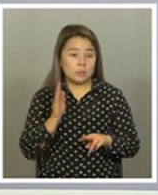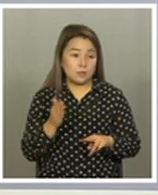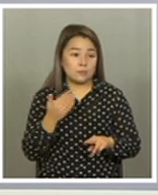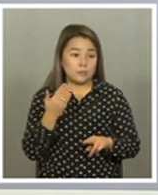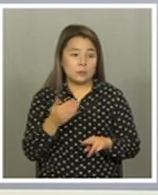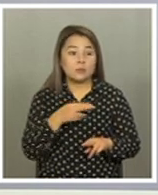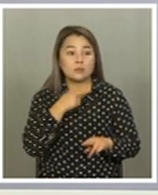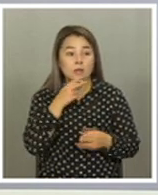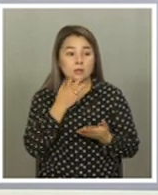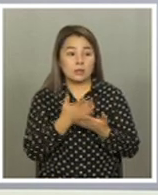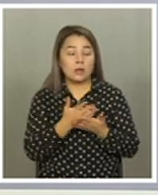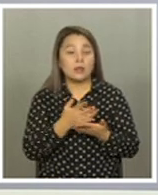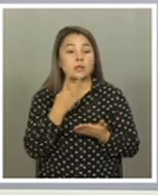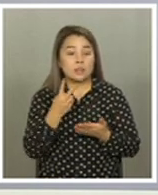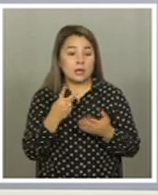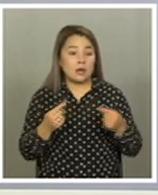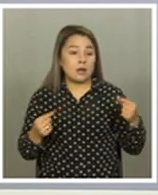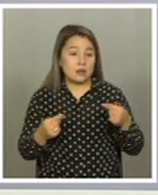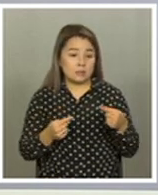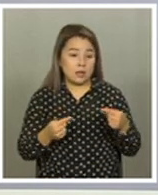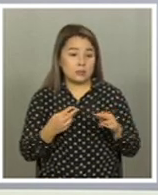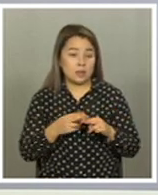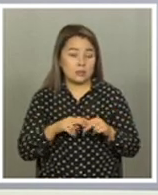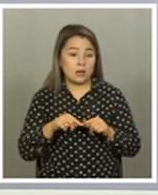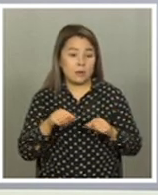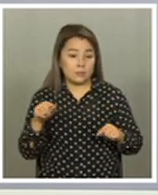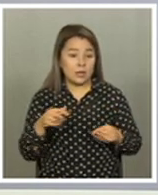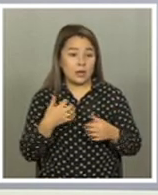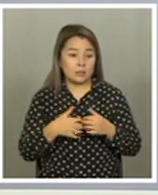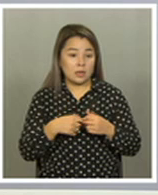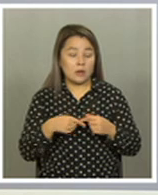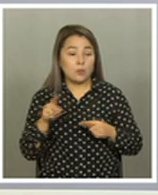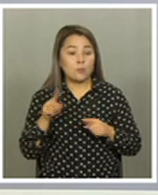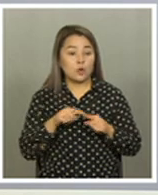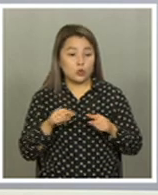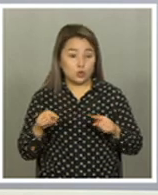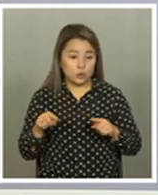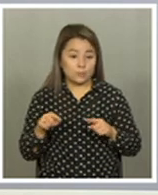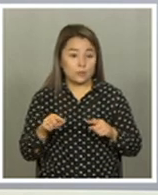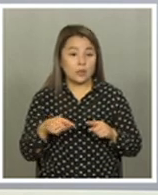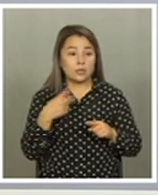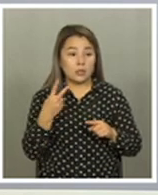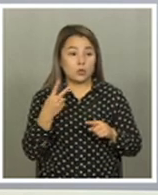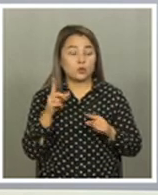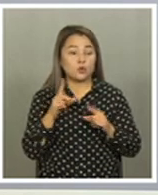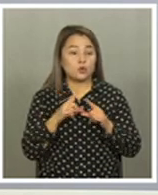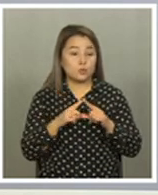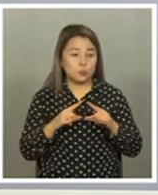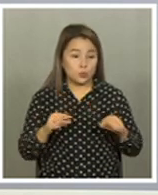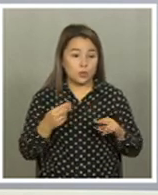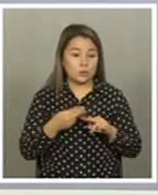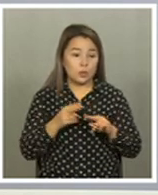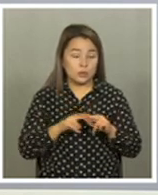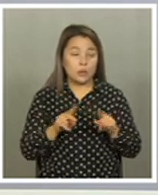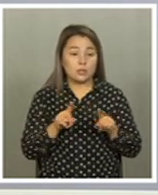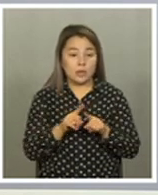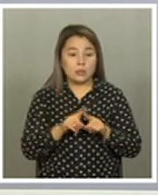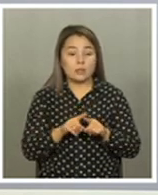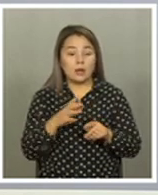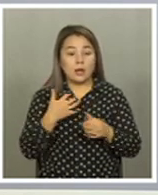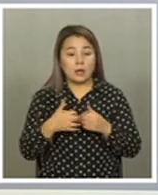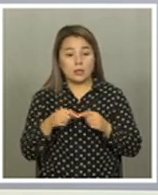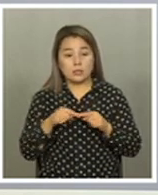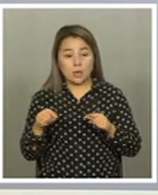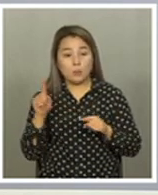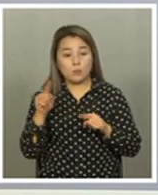Мінекей, екі қабырғасы және олардың арасындағы бұрышы, екінші үшбұрыштың екі қабырғасы мен олардың арасындағы